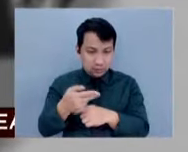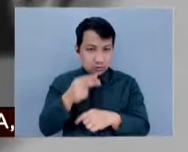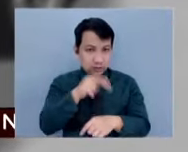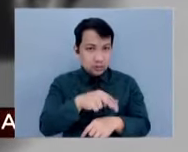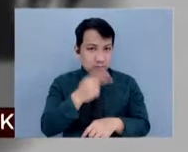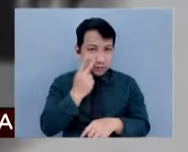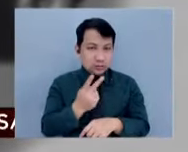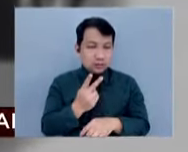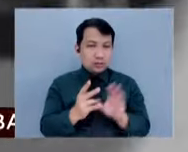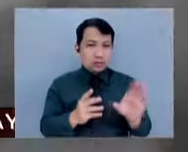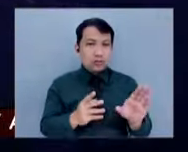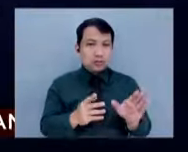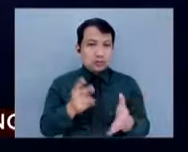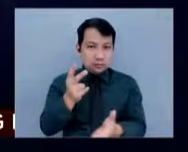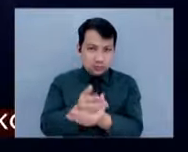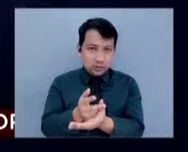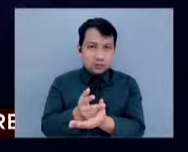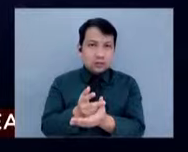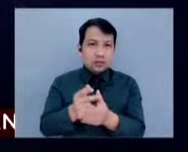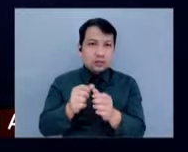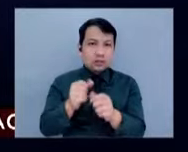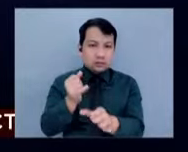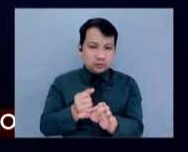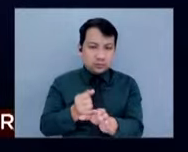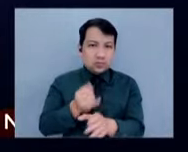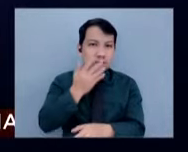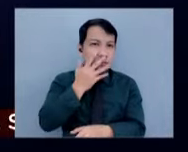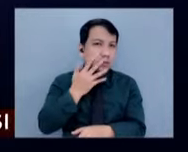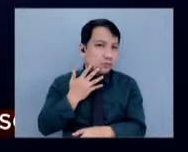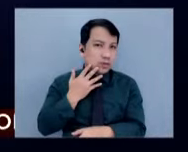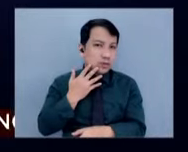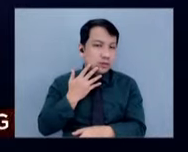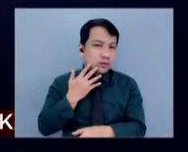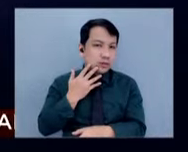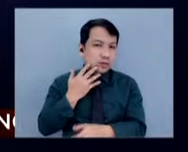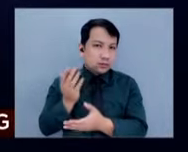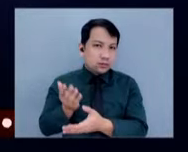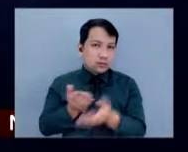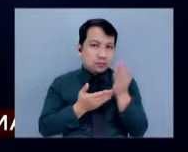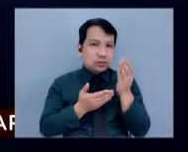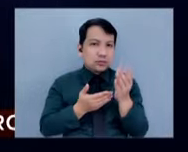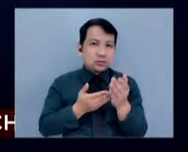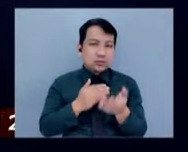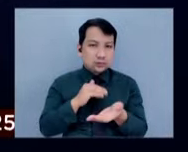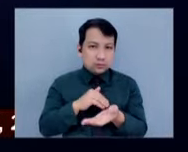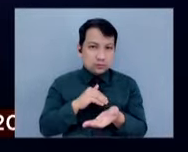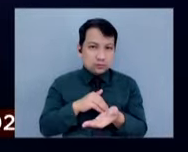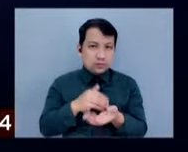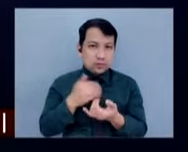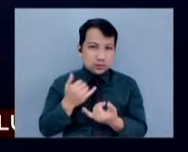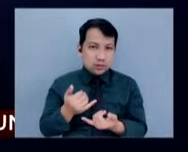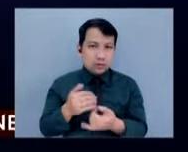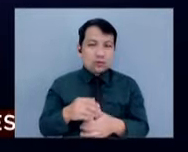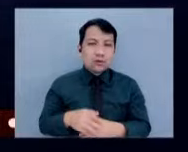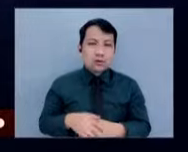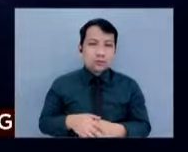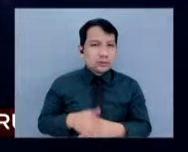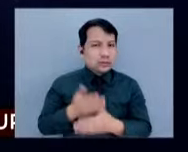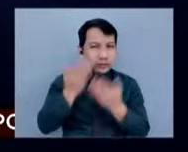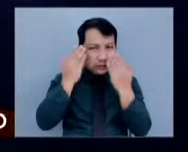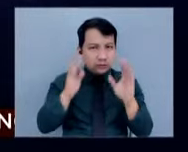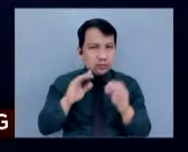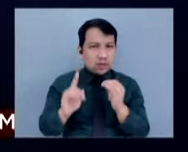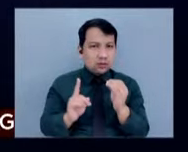sa paradahan ng jeep. Duguan ang nguso ni Hades. Isinugod siya sa vet at ngayon nagpapagaling na. Di pa masabi kung goma